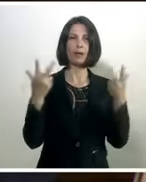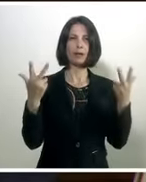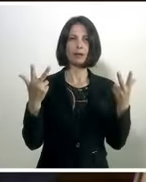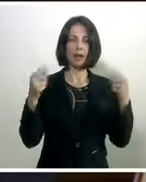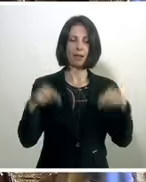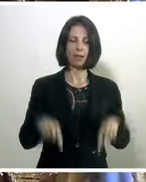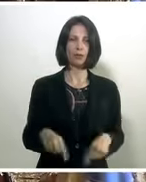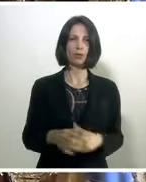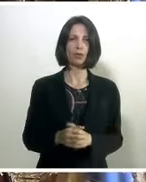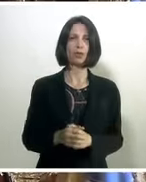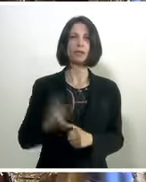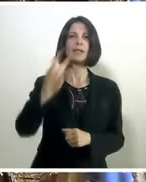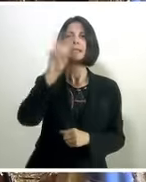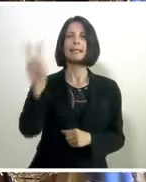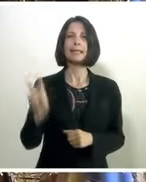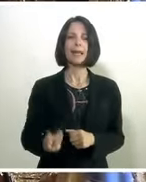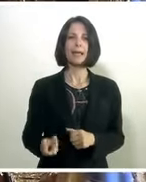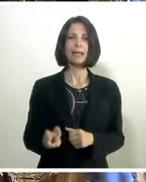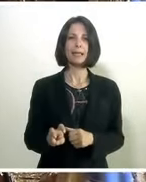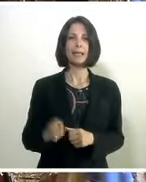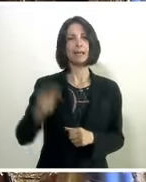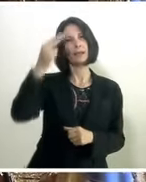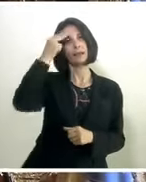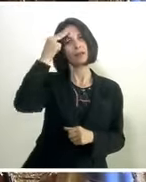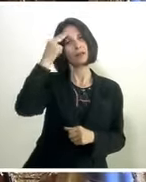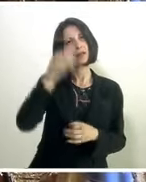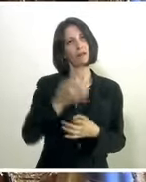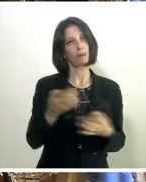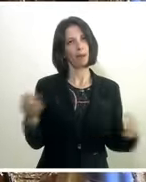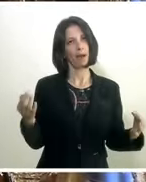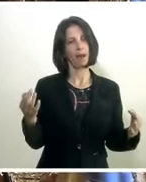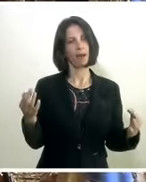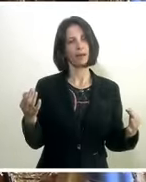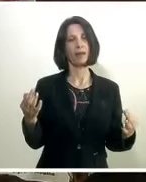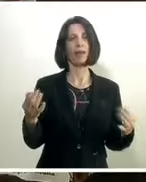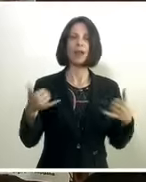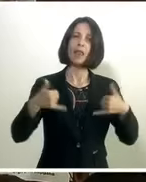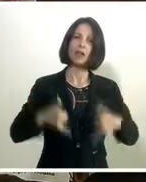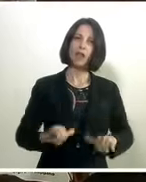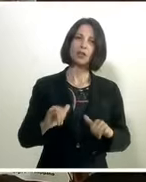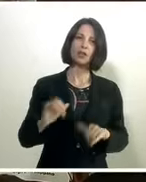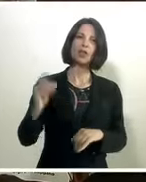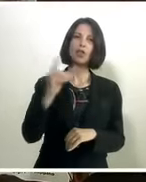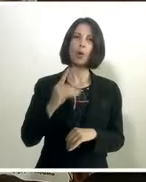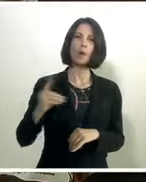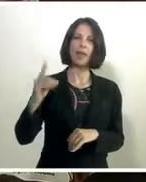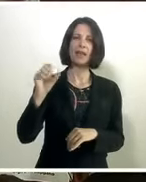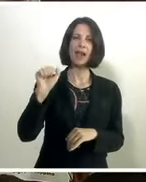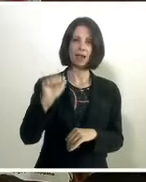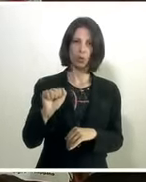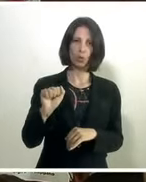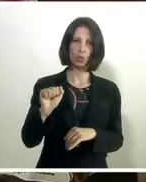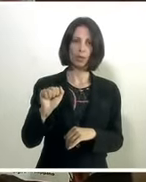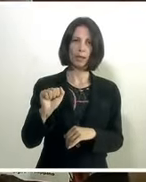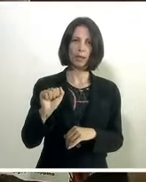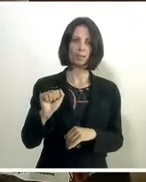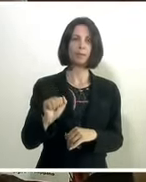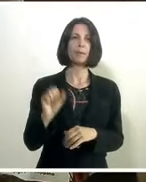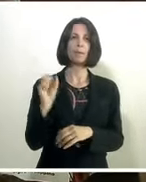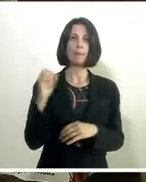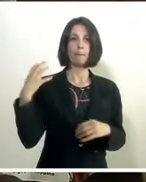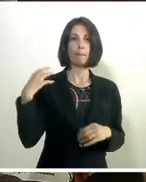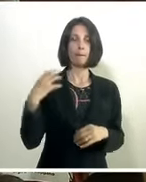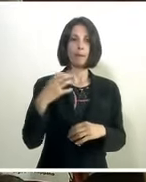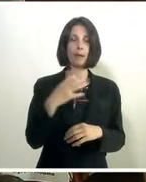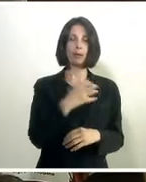e la Sassari che ben ricordava i natali di Domenico Alberto azzuni Insigne giurista e magistrato padre del codice